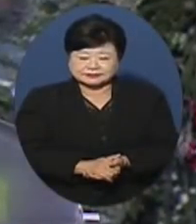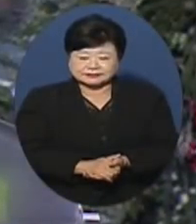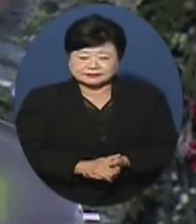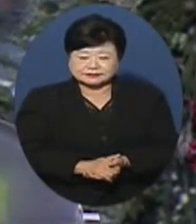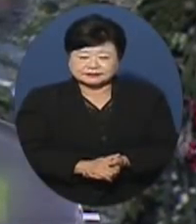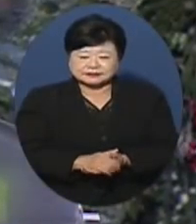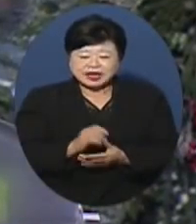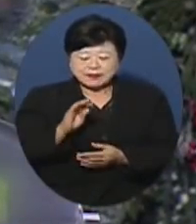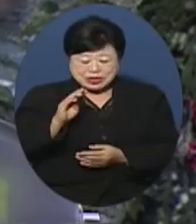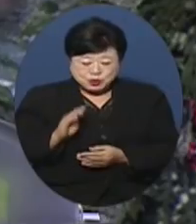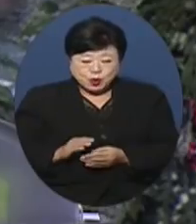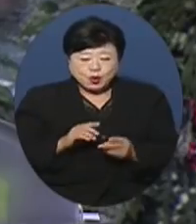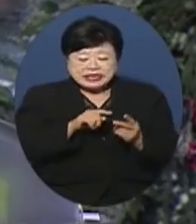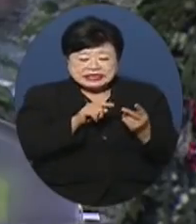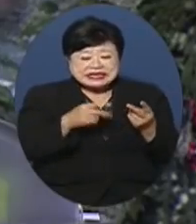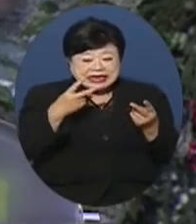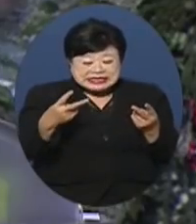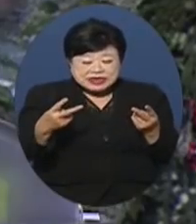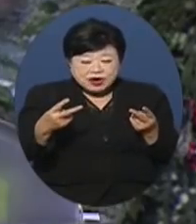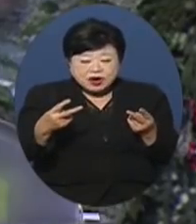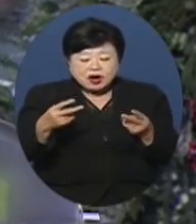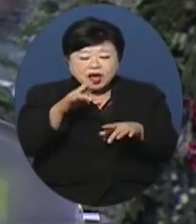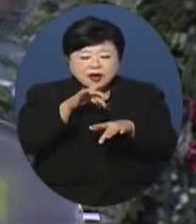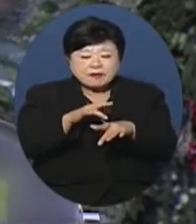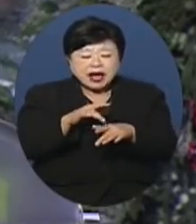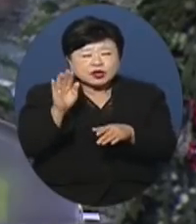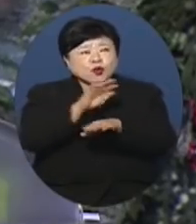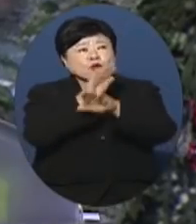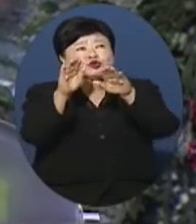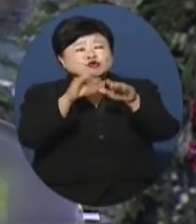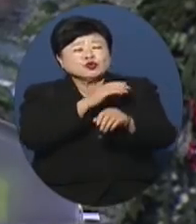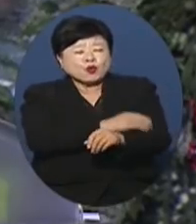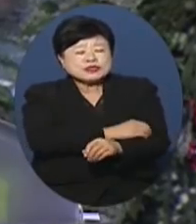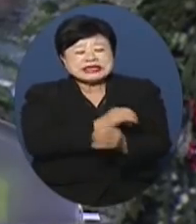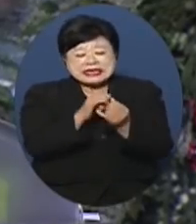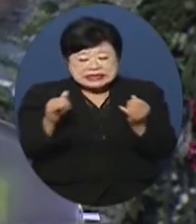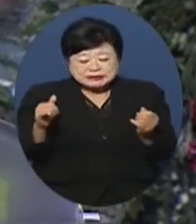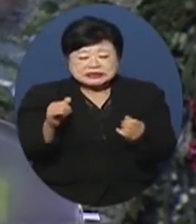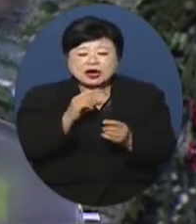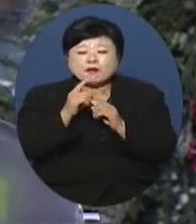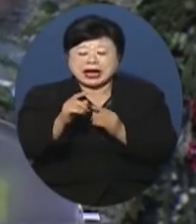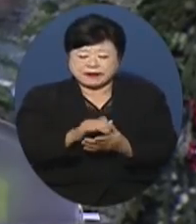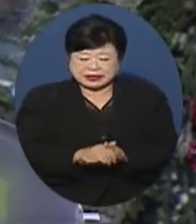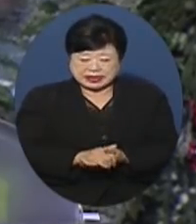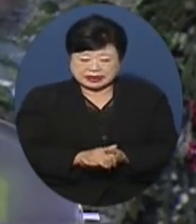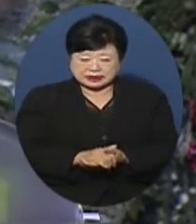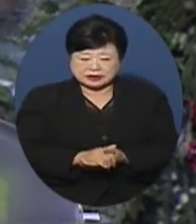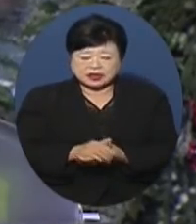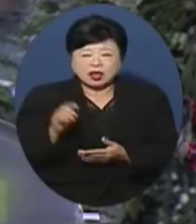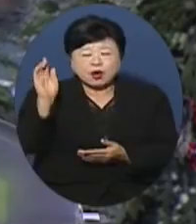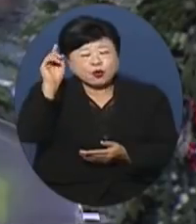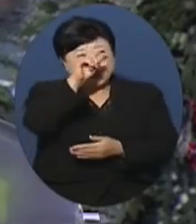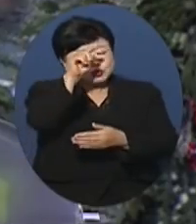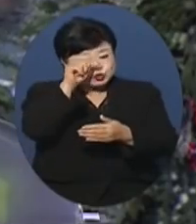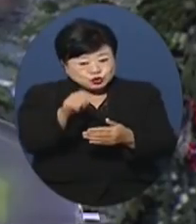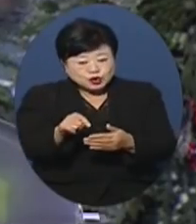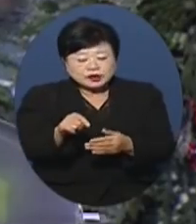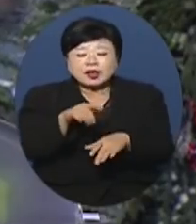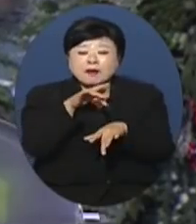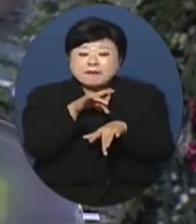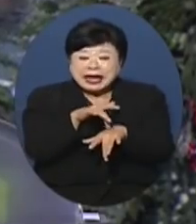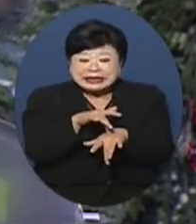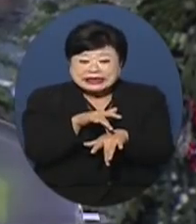에베소 2장 2절을 마귀를 공중의 권세 잡은 자라고 불렀는데 공중은